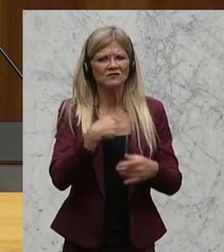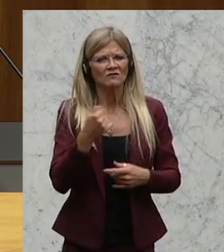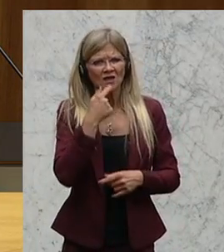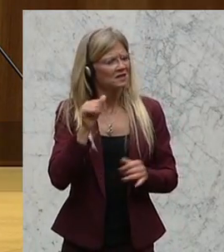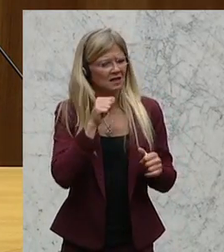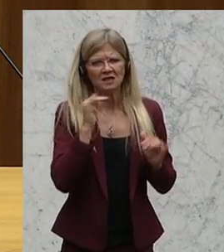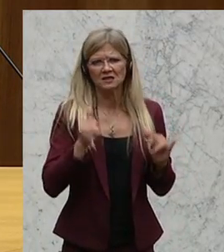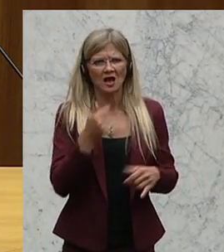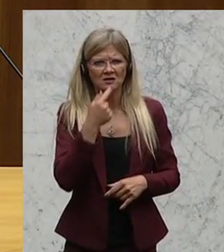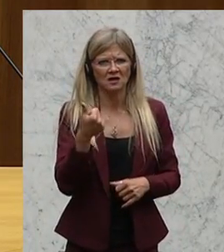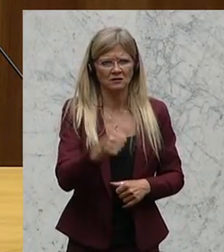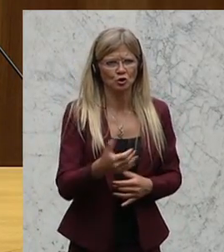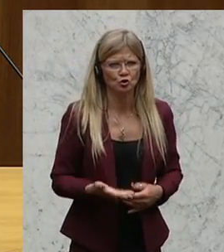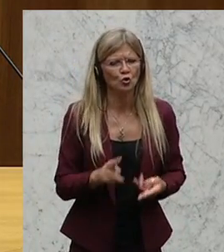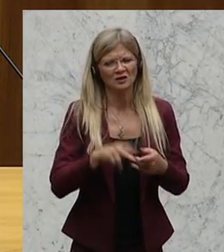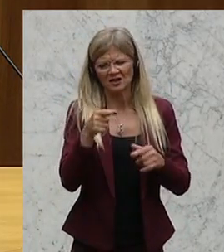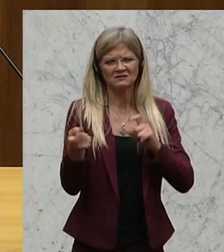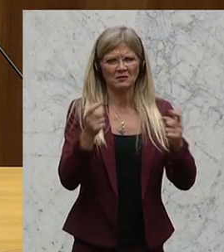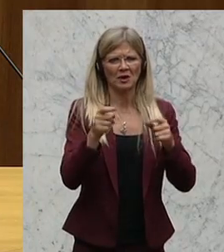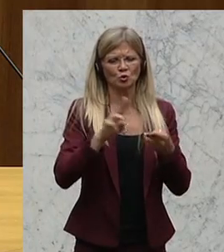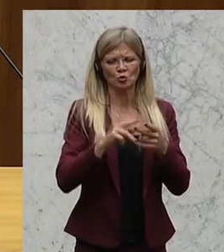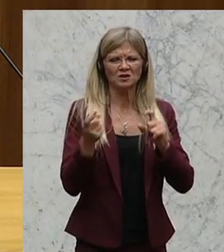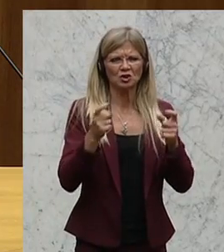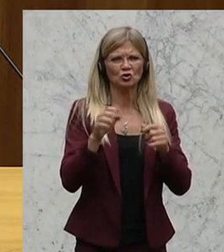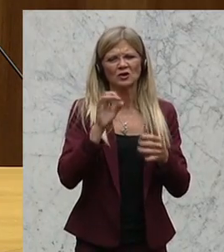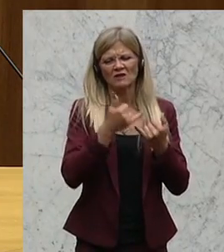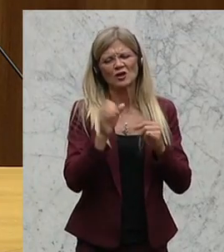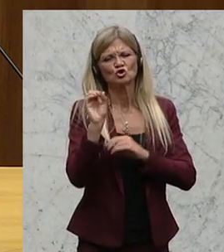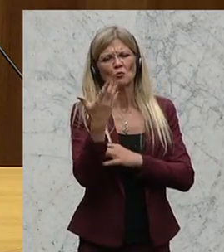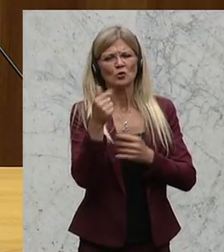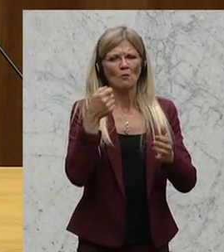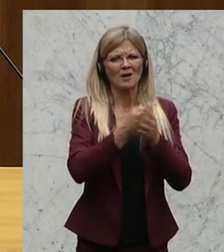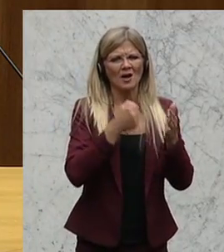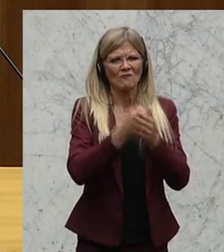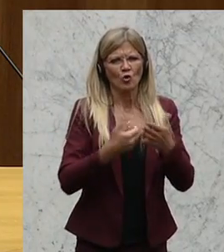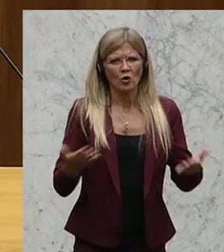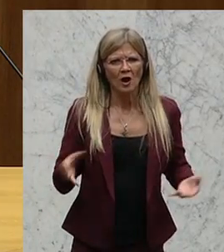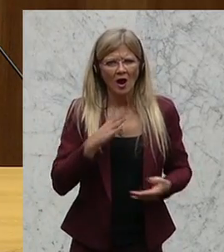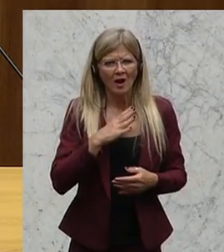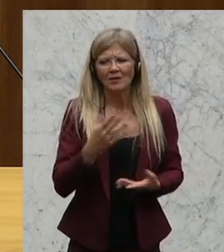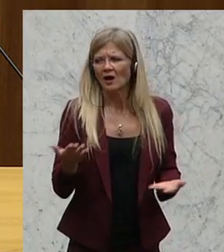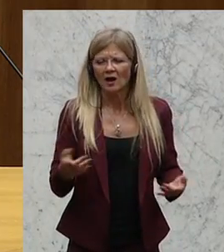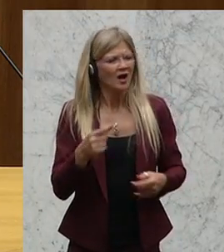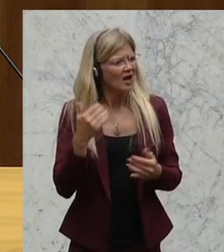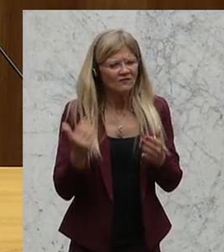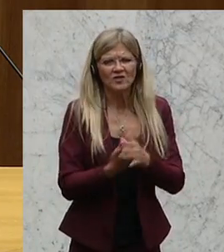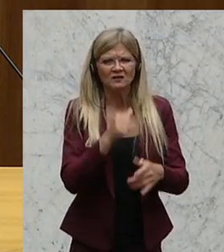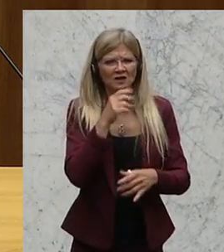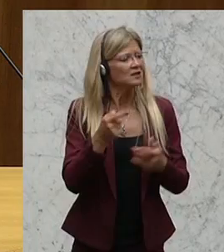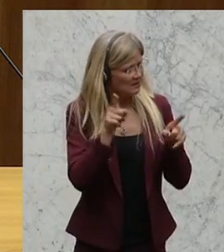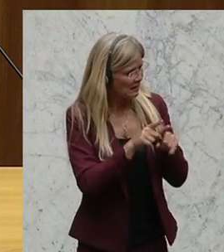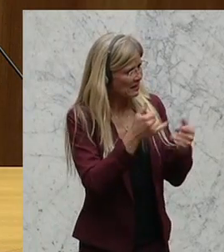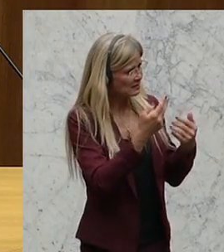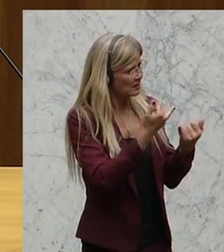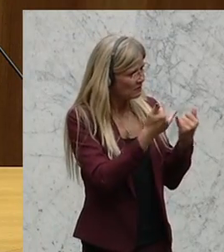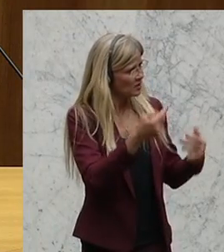nicht dazu stimmen werden. Das ist eine Debatte und eine Diskussion über Symptombekämpfung, meine Damen und Herren, wo man nicht hergeht, und da sind wir wieder genau bei dem, Herr Kollege Weniger,